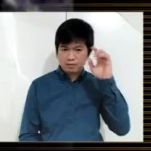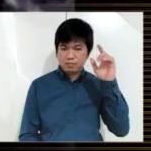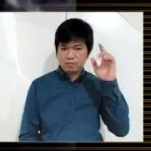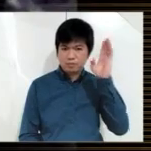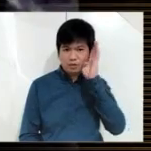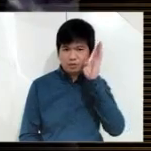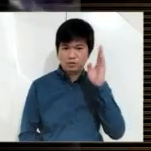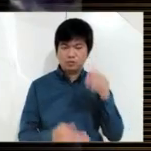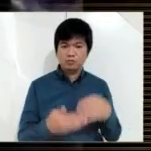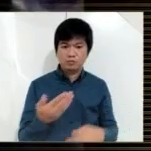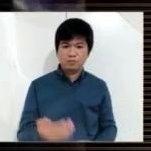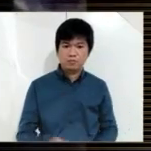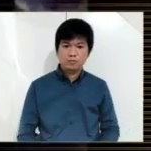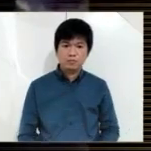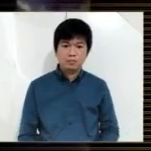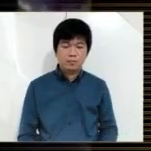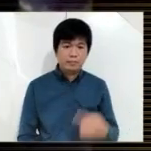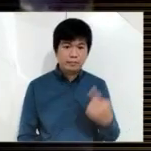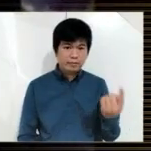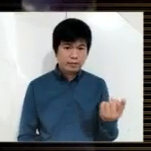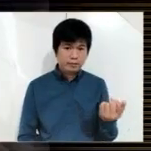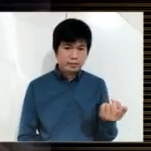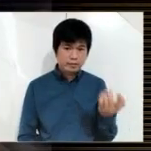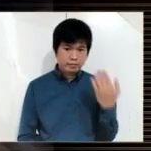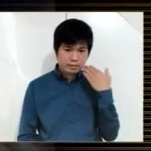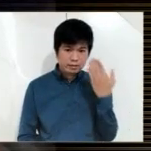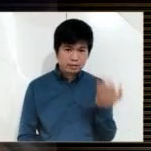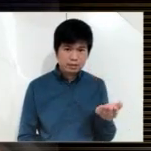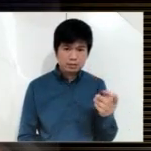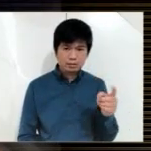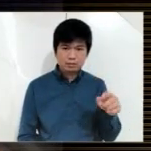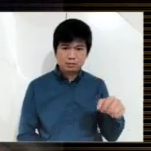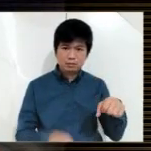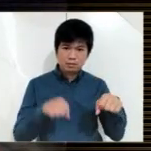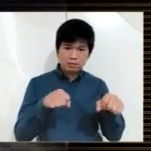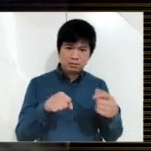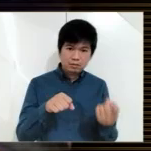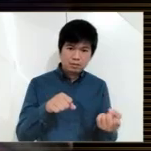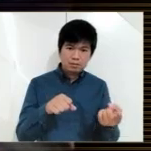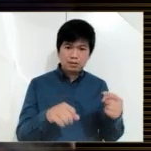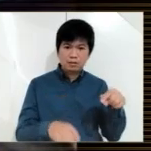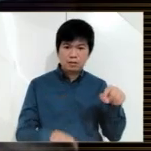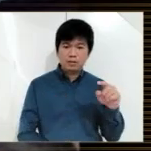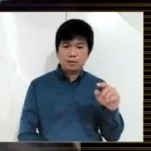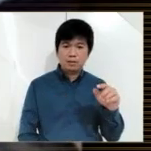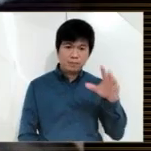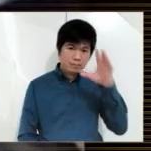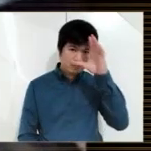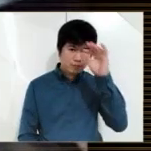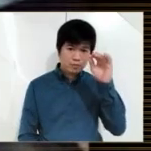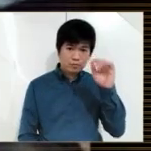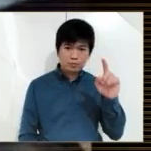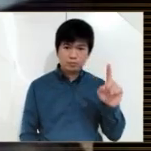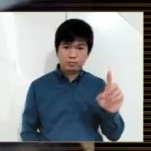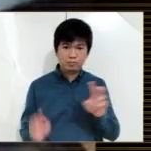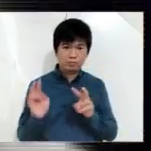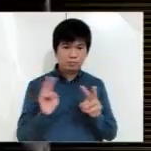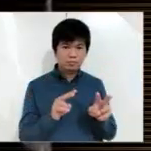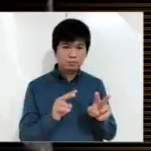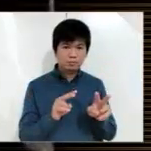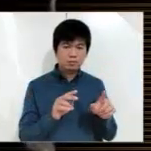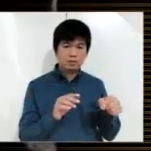Nakabulagta at wala ng buhay sa tabi ng kanyang motorsiklo ang 68-anyos na lalaking yan nang datna ng mga pulis sa barangay Pagala sa Bukay